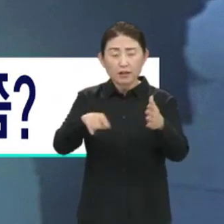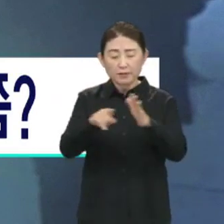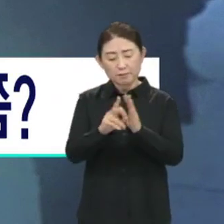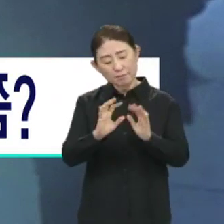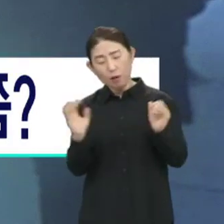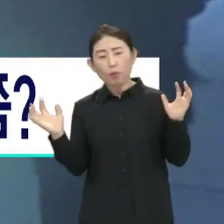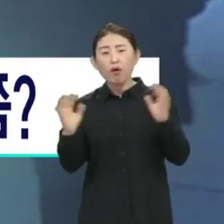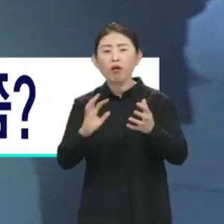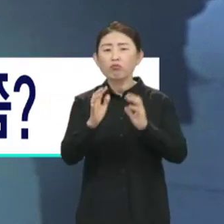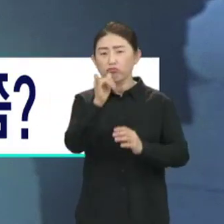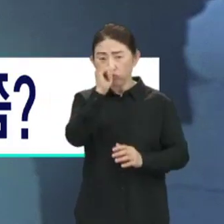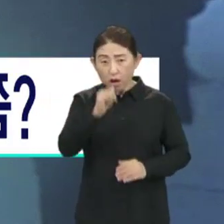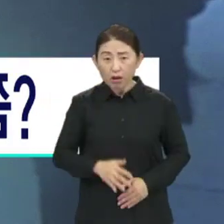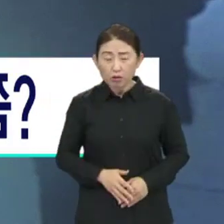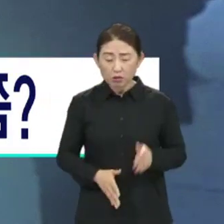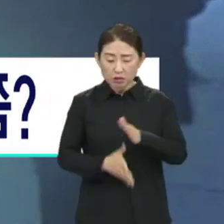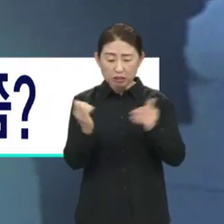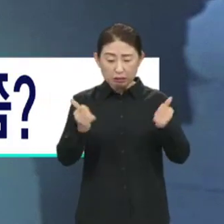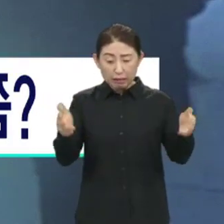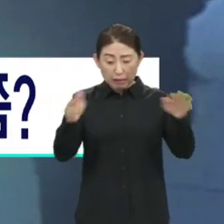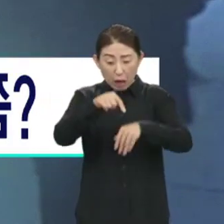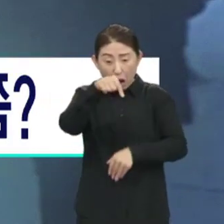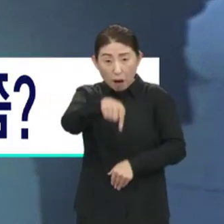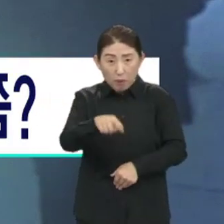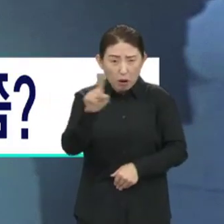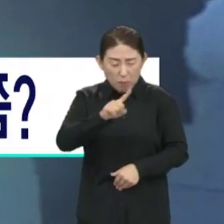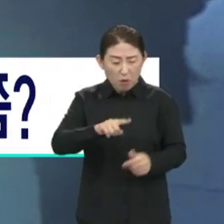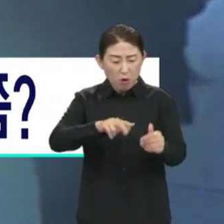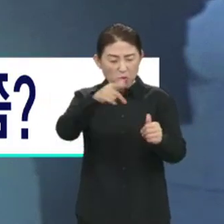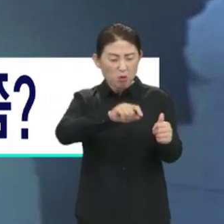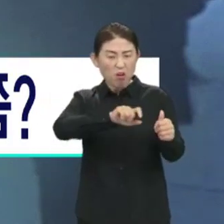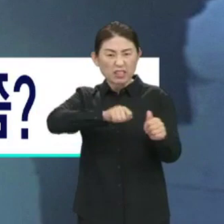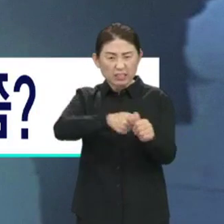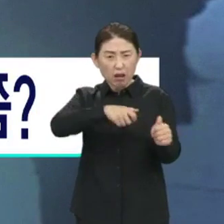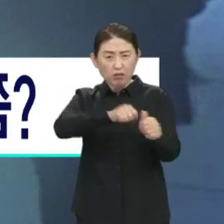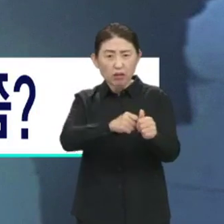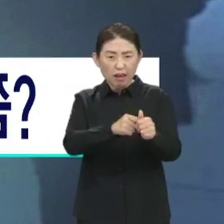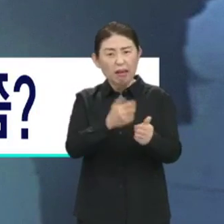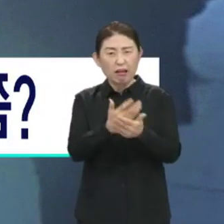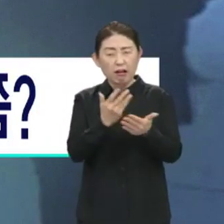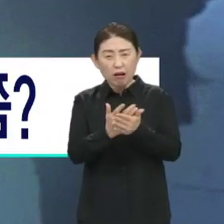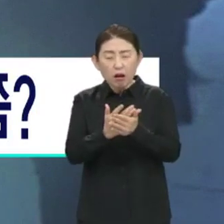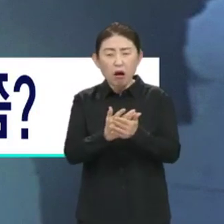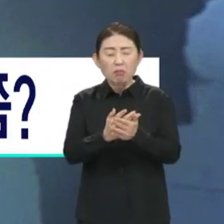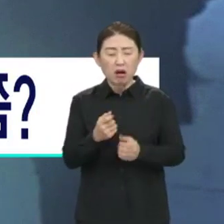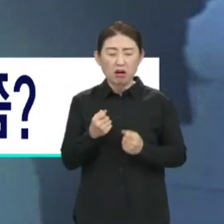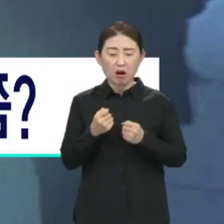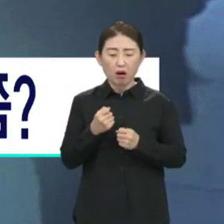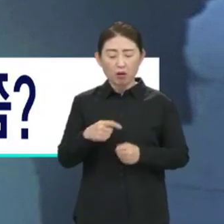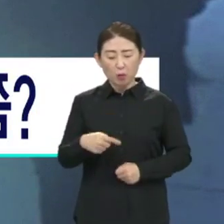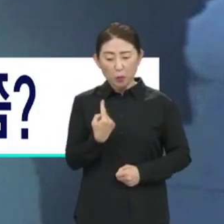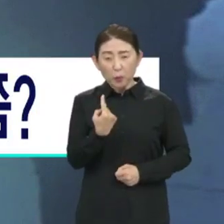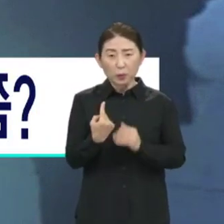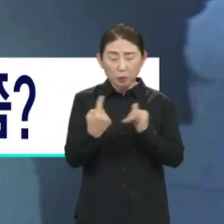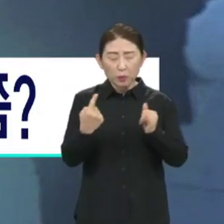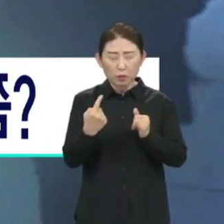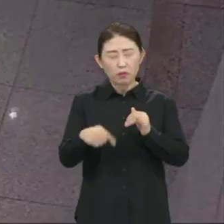열렸는데요. 시의회 앞에선 송 의원의 징계를 촉구하는 시민단체들의 1인 시위도 계속되고 있습니다. 조영준